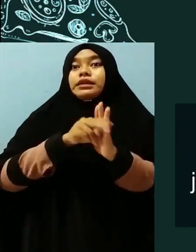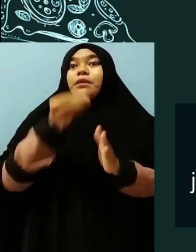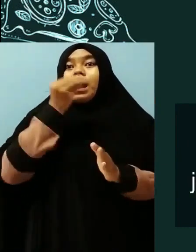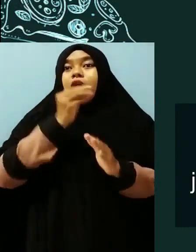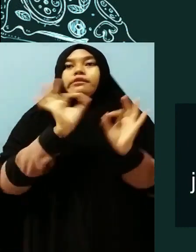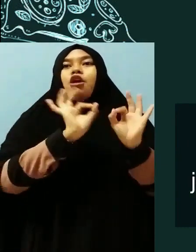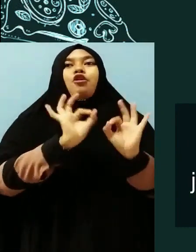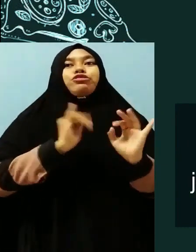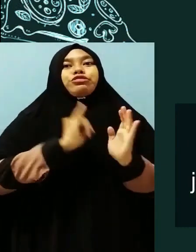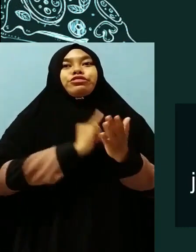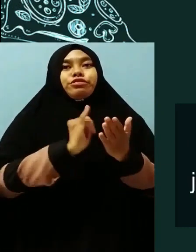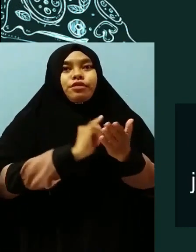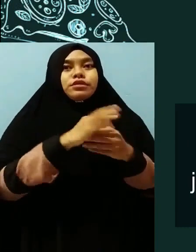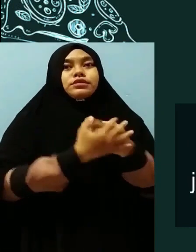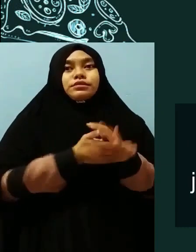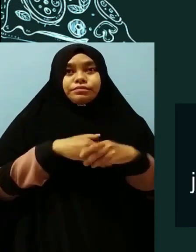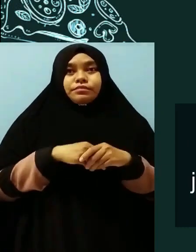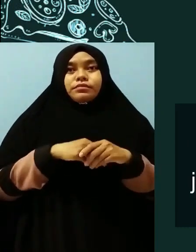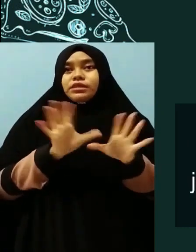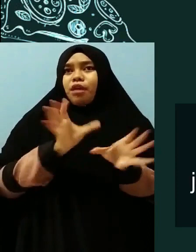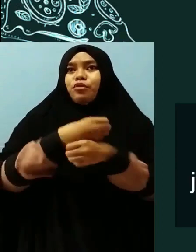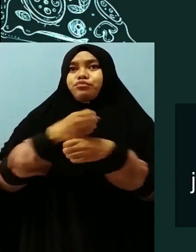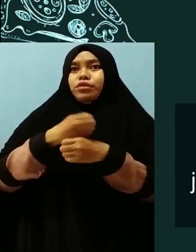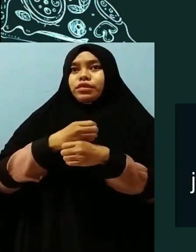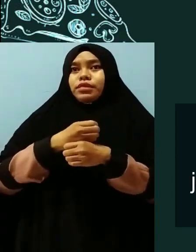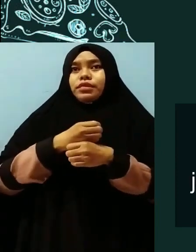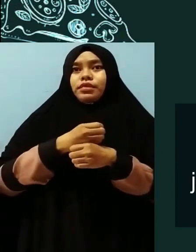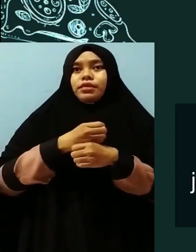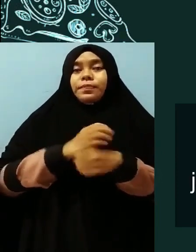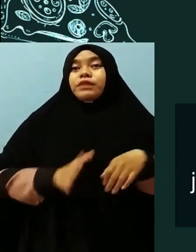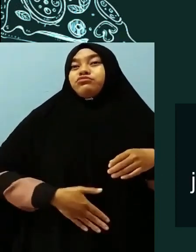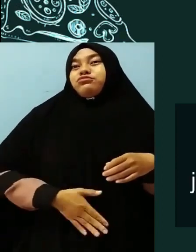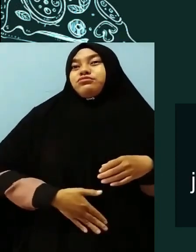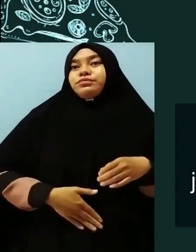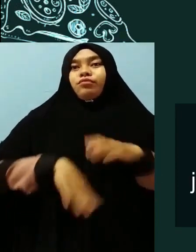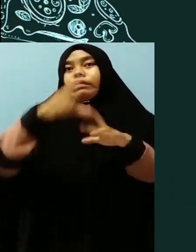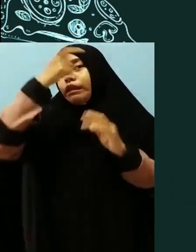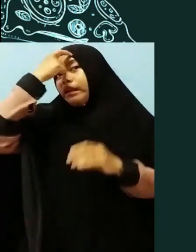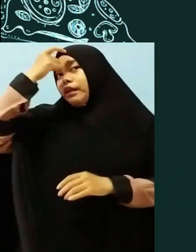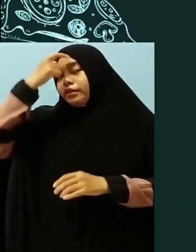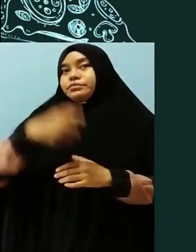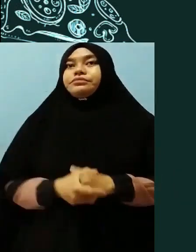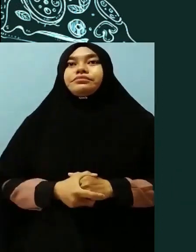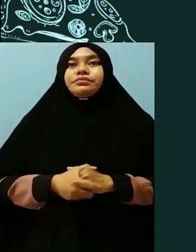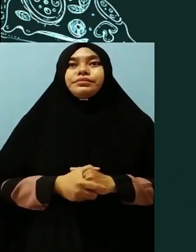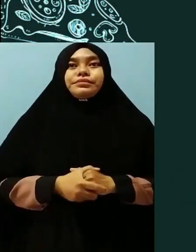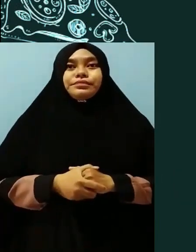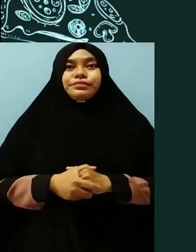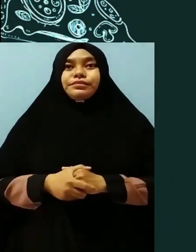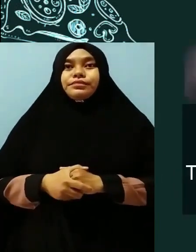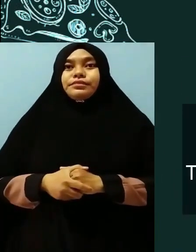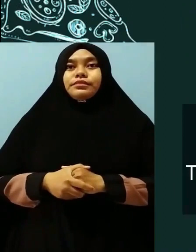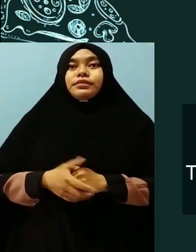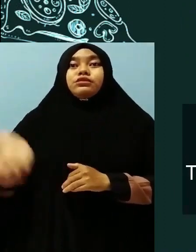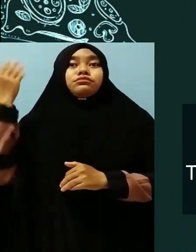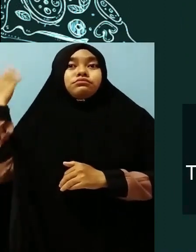makan nanti, makanannya tidak kotor dan tidak membuat perut kalian sakit. Oke? Lalu,